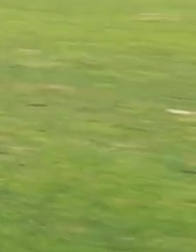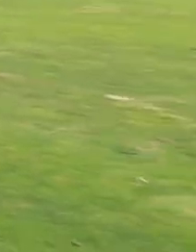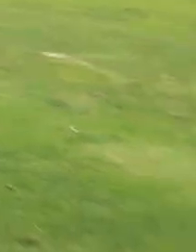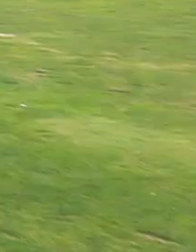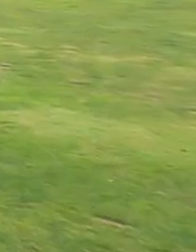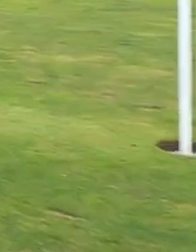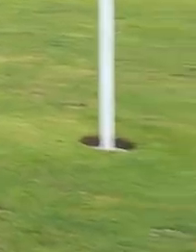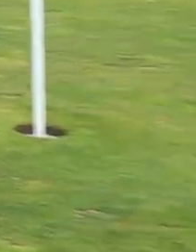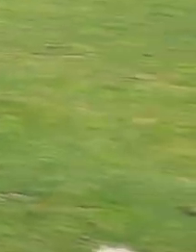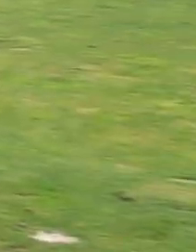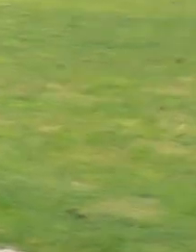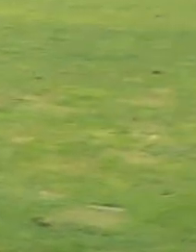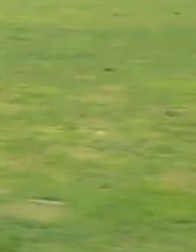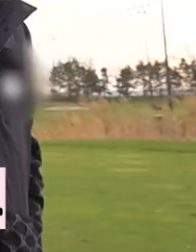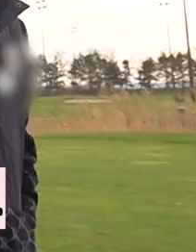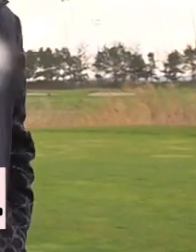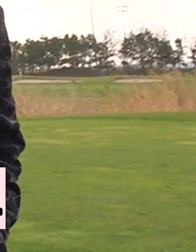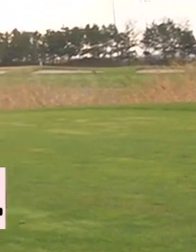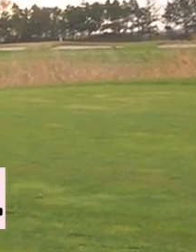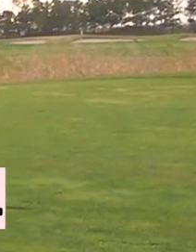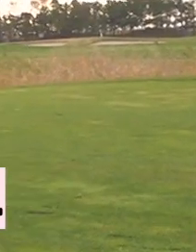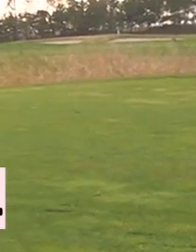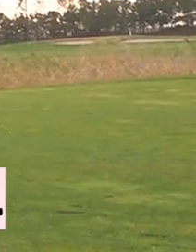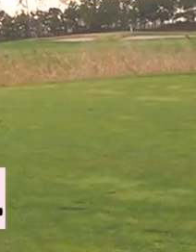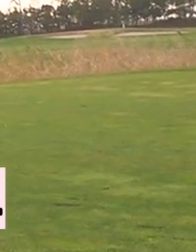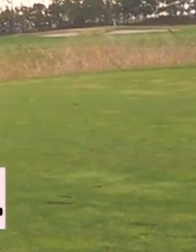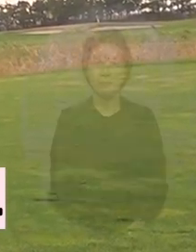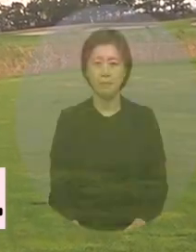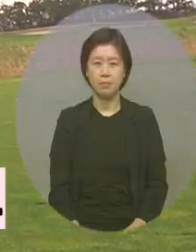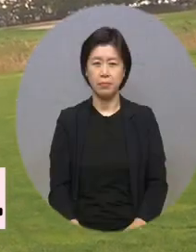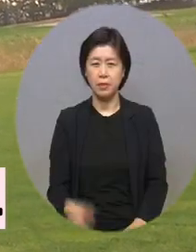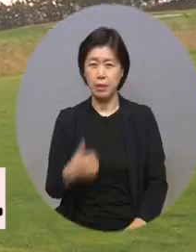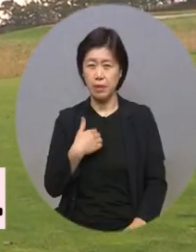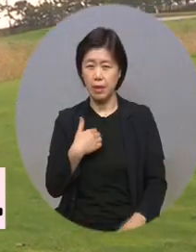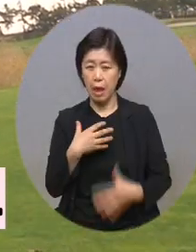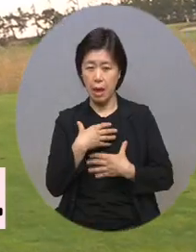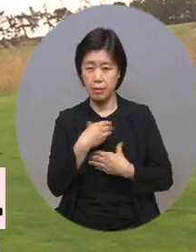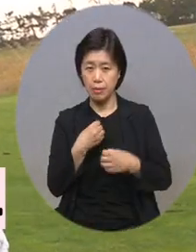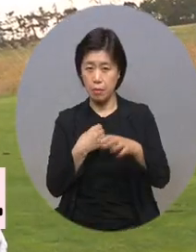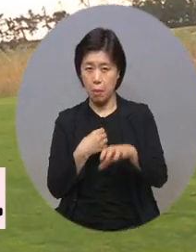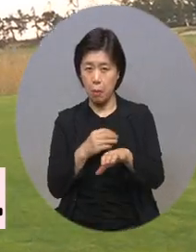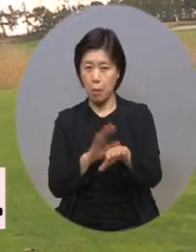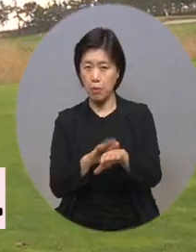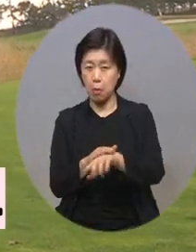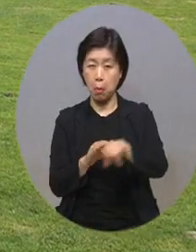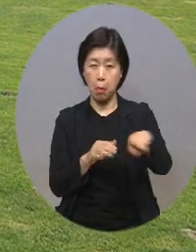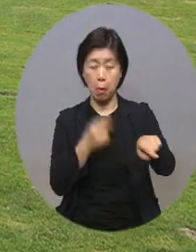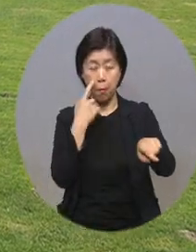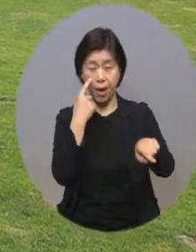이곳인데 잘 쳤다. 나이스, 나이스. 다시 안전하게 왼쪽 봤는데 밀렸어요.